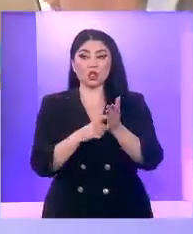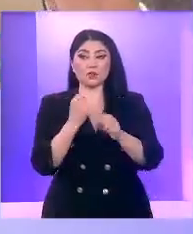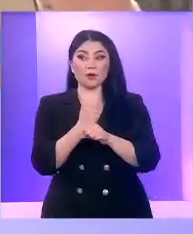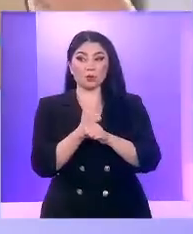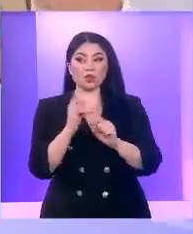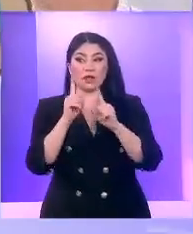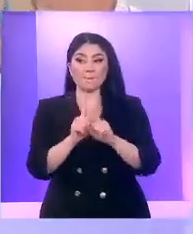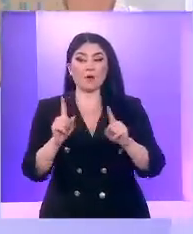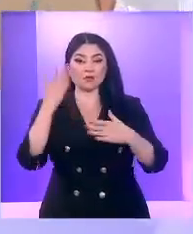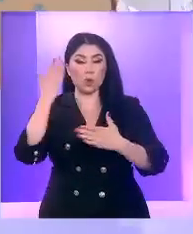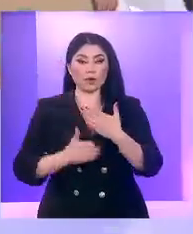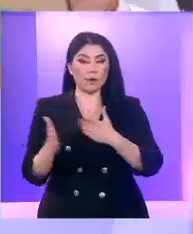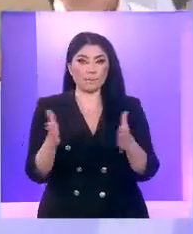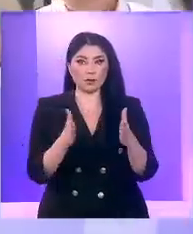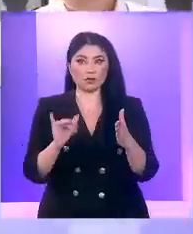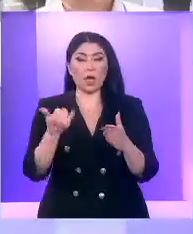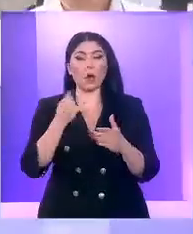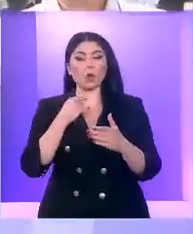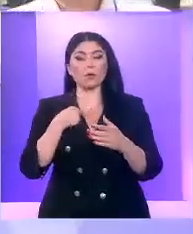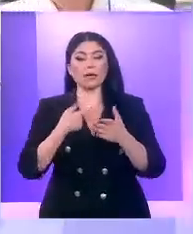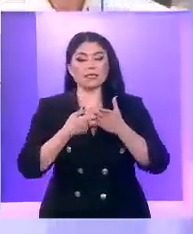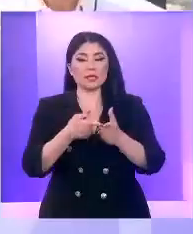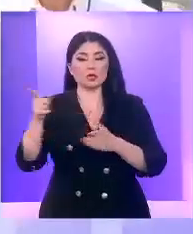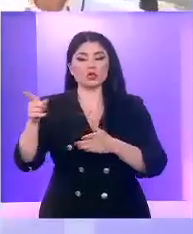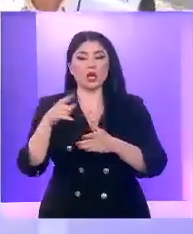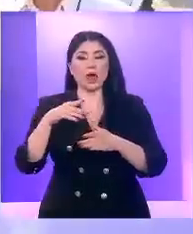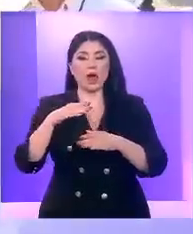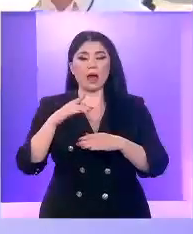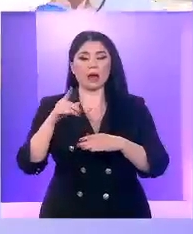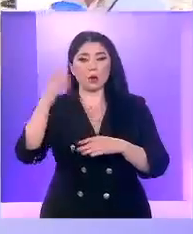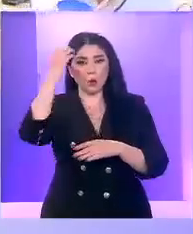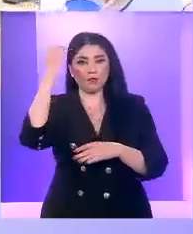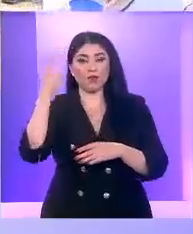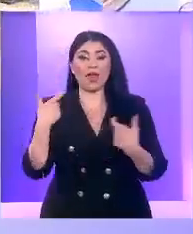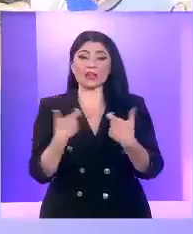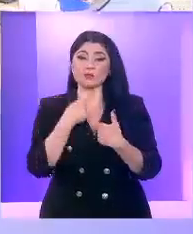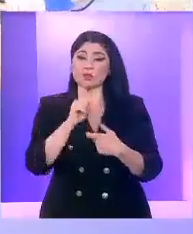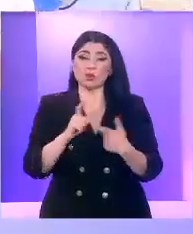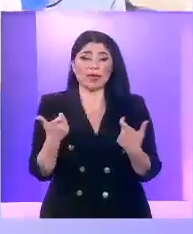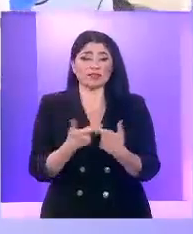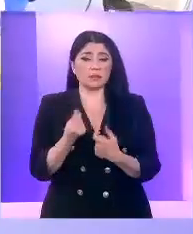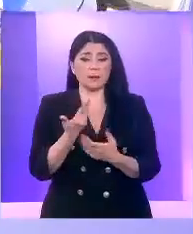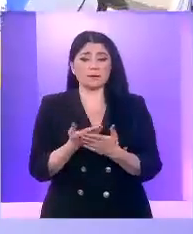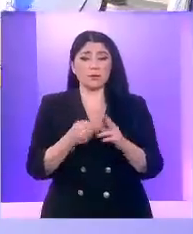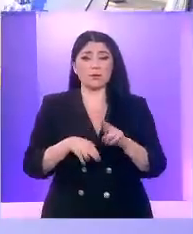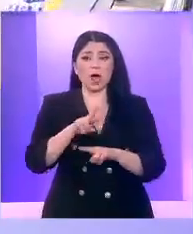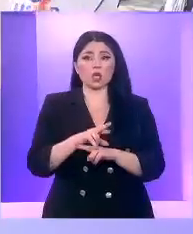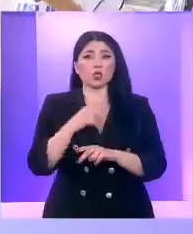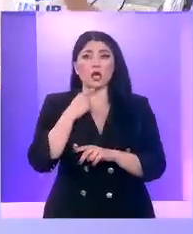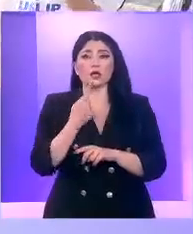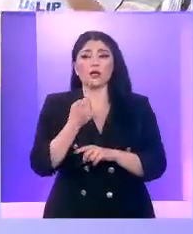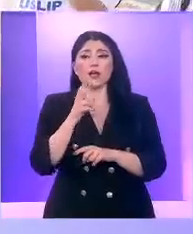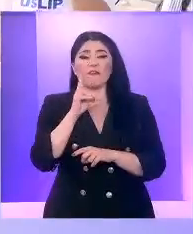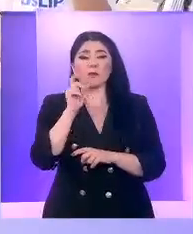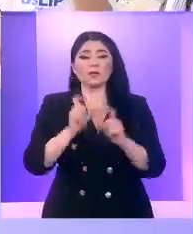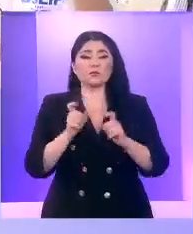și de profesori în ultima vreme, au pus-o și pe masa guvernului. Executivul a spus că nu sunt bani pentru o astfel de majorare, însă era vorba despre o majorare imediată.